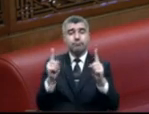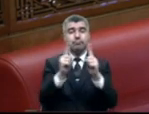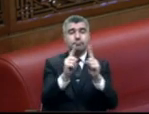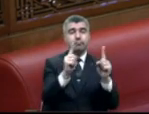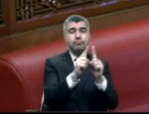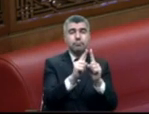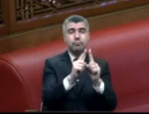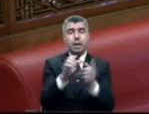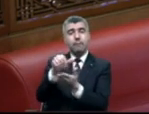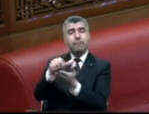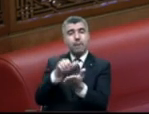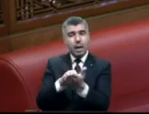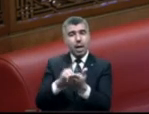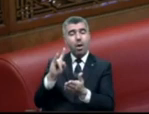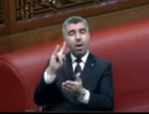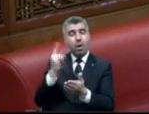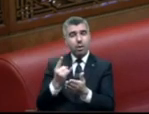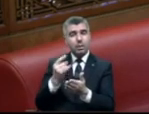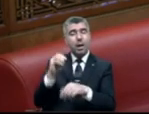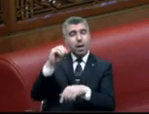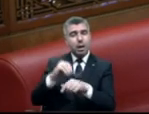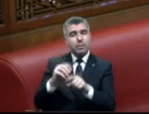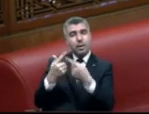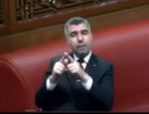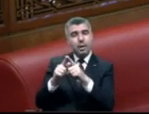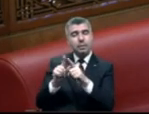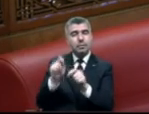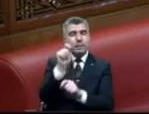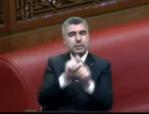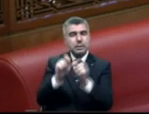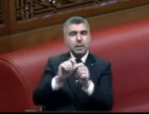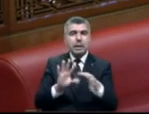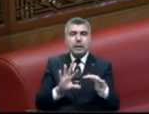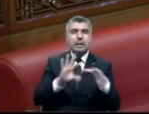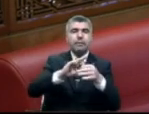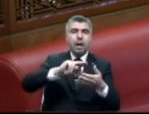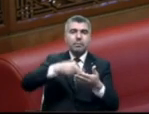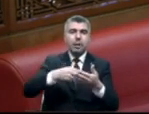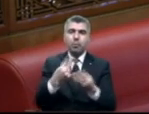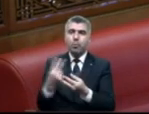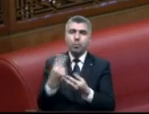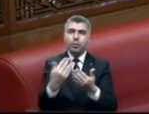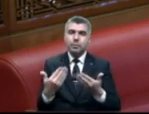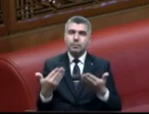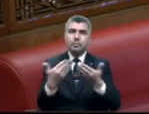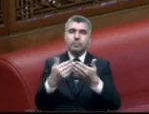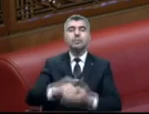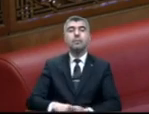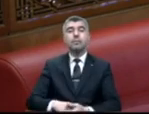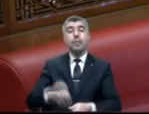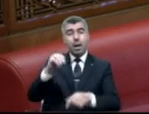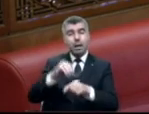قطاع الفلاحة والفندقة في إطار تنفيذ مقتضيات الاتفاق الثنائي المبرم بين البلدين. فإما فيما